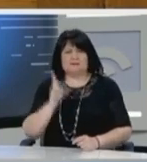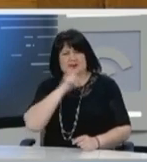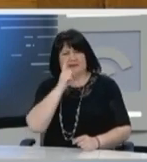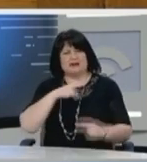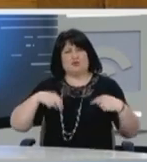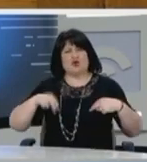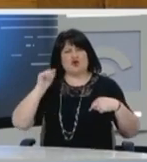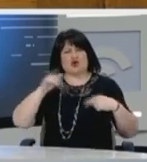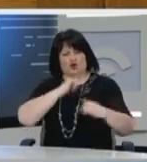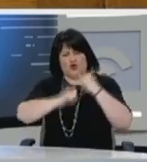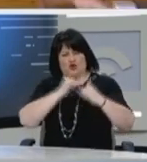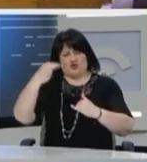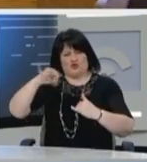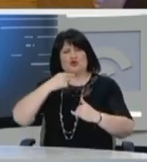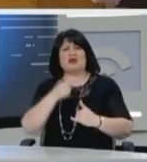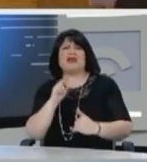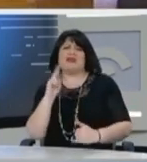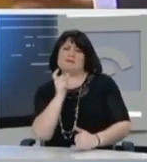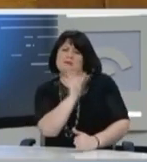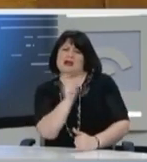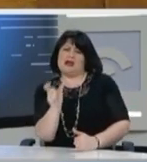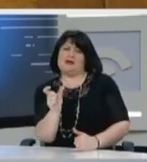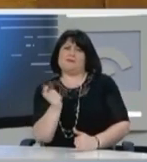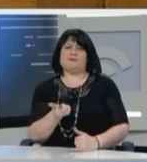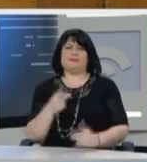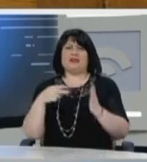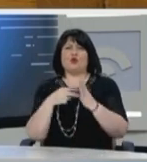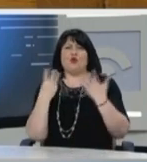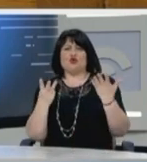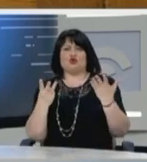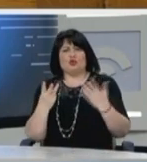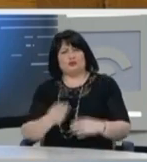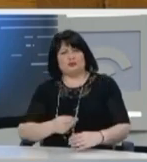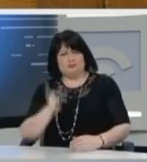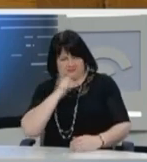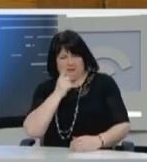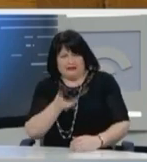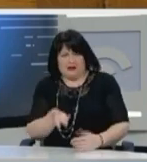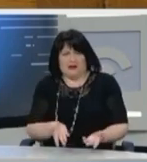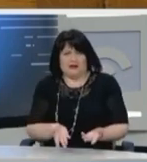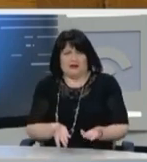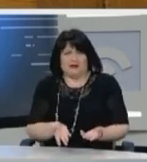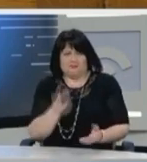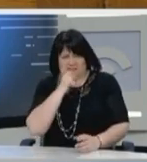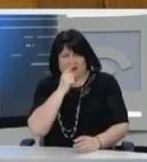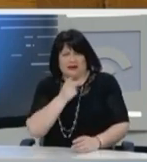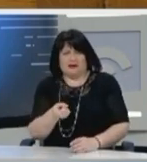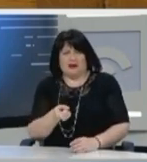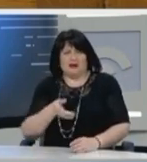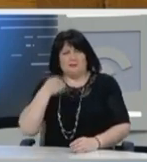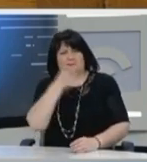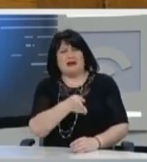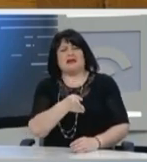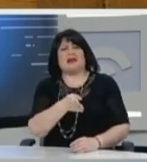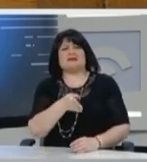του Υπουργείου Εξωτερικών γράψατε σύνθετη ονομασία το 2008. Είναι ψέμα? Είναι ψέμα ότι προσήλθατε